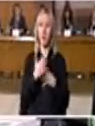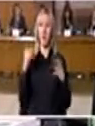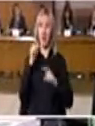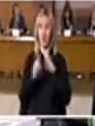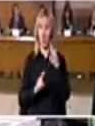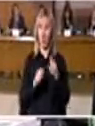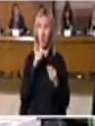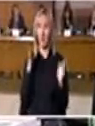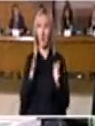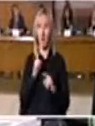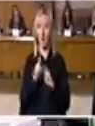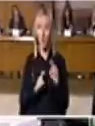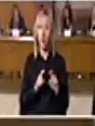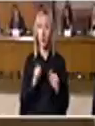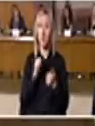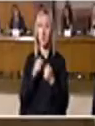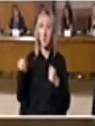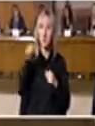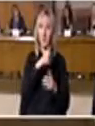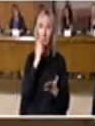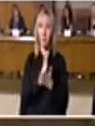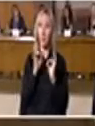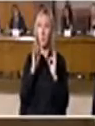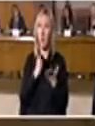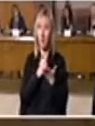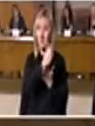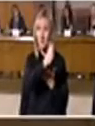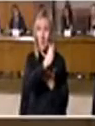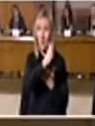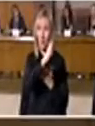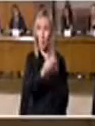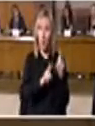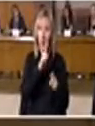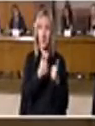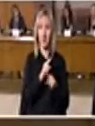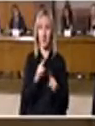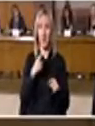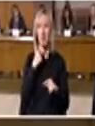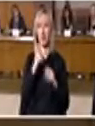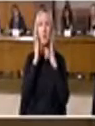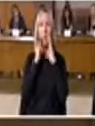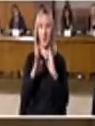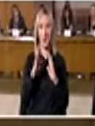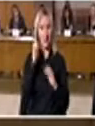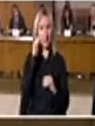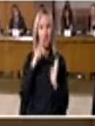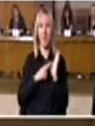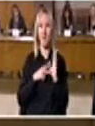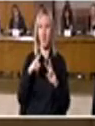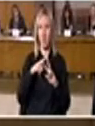koraka, da li su oni svi bili u pravom smeru učinjeni, reći će nam poverenica Nevena Petrušić.